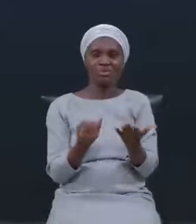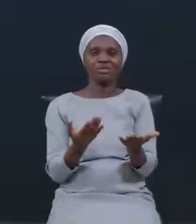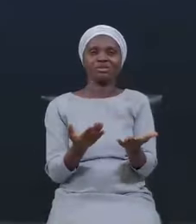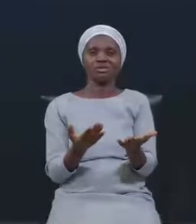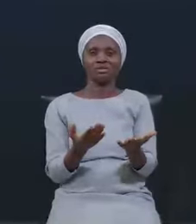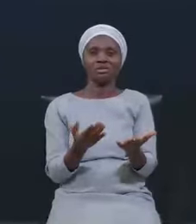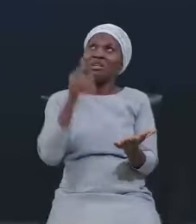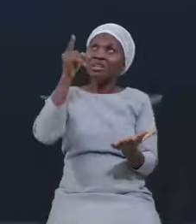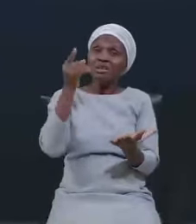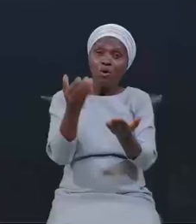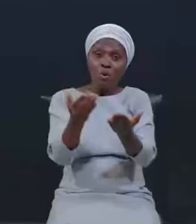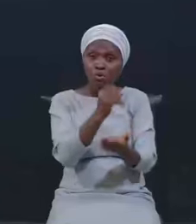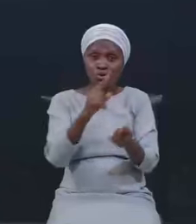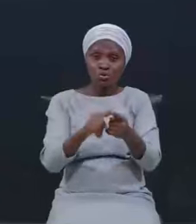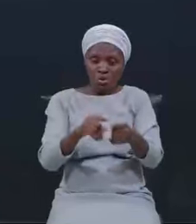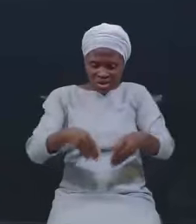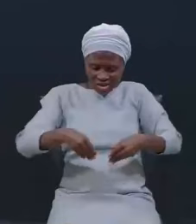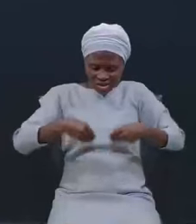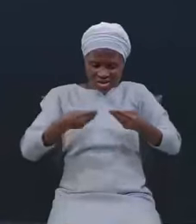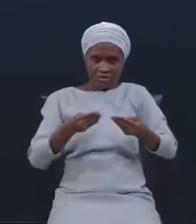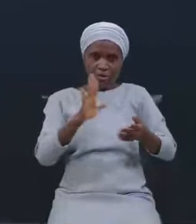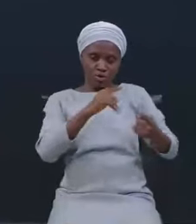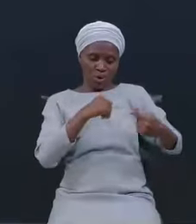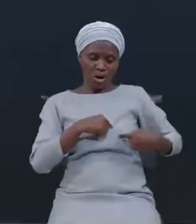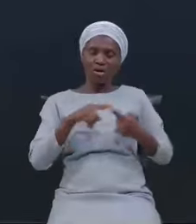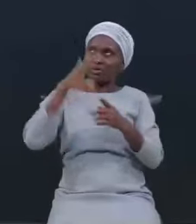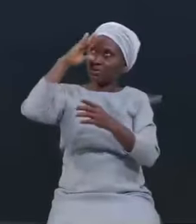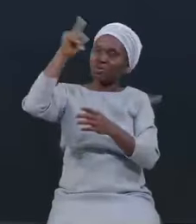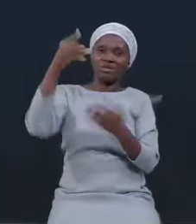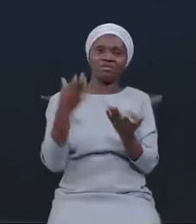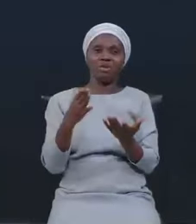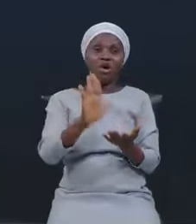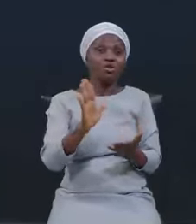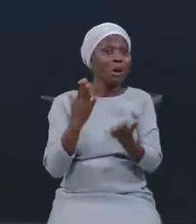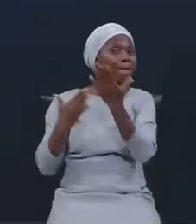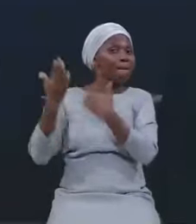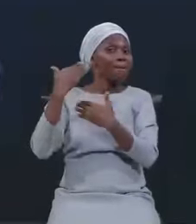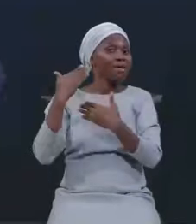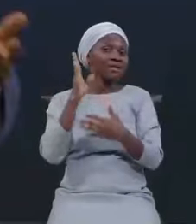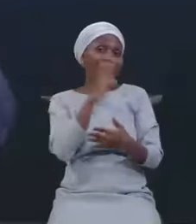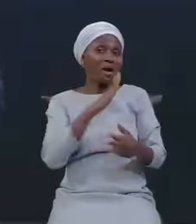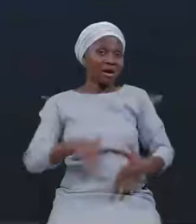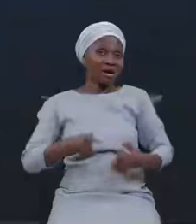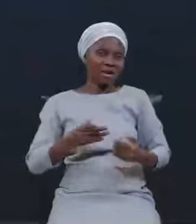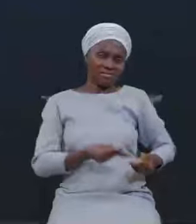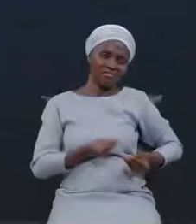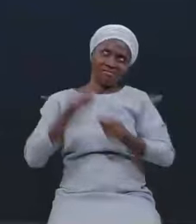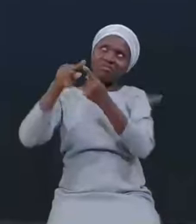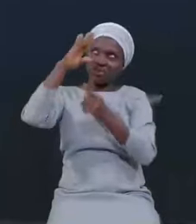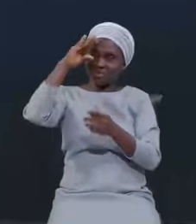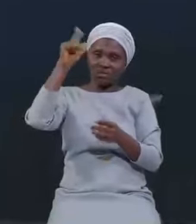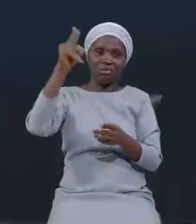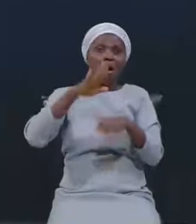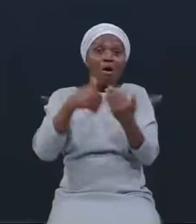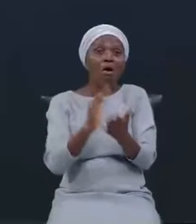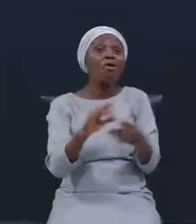cœur. Ta vie passée, donne-lui là. Il veut que tu lui donnes tous tes péchés. Il